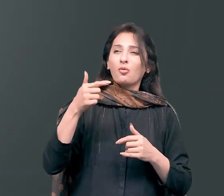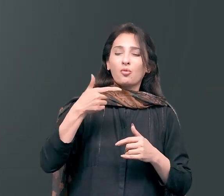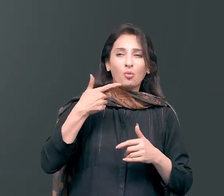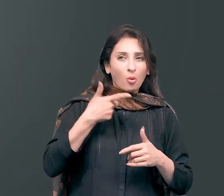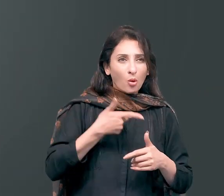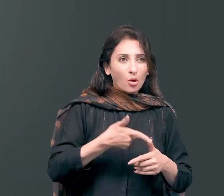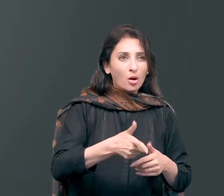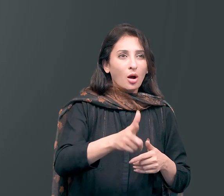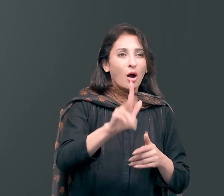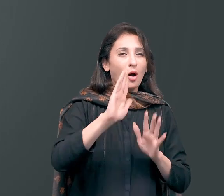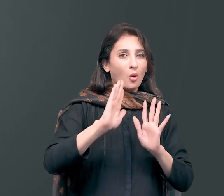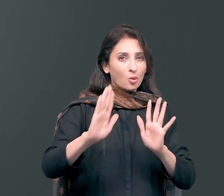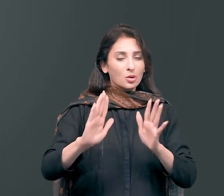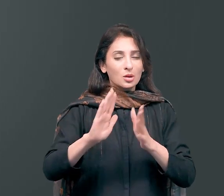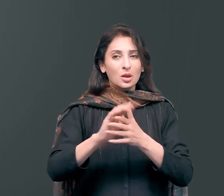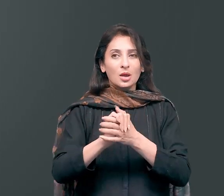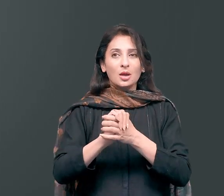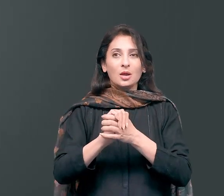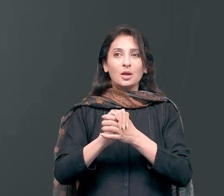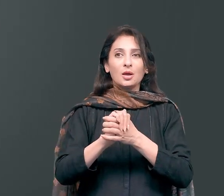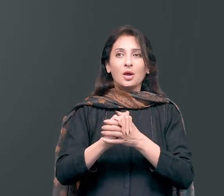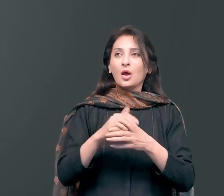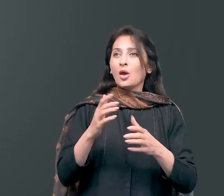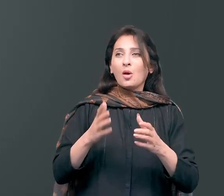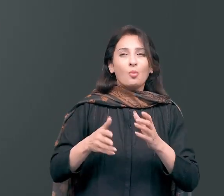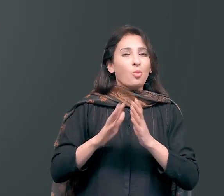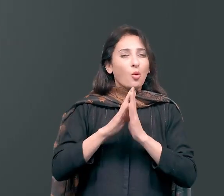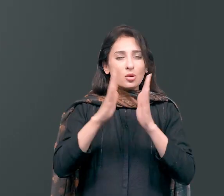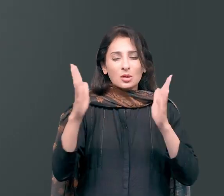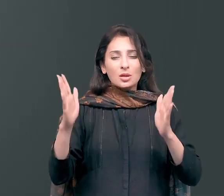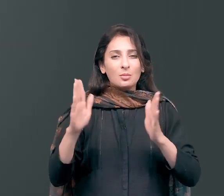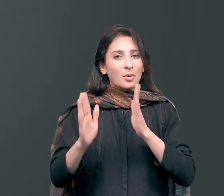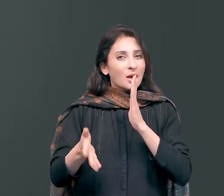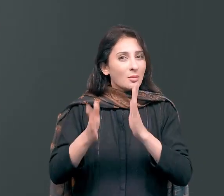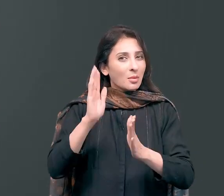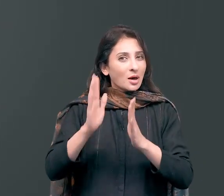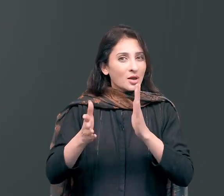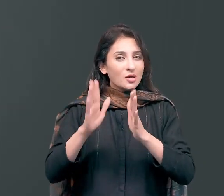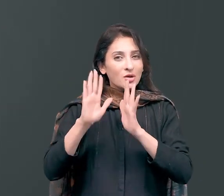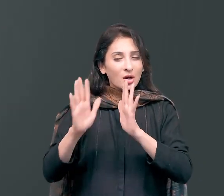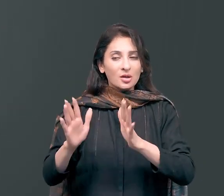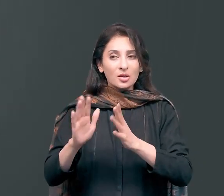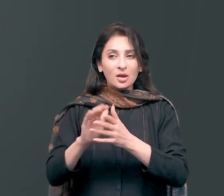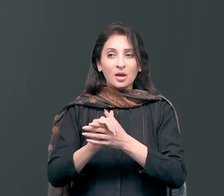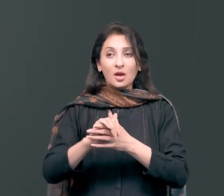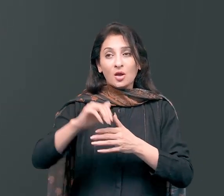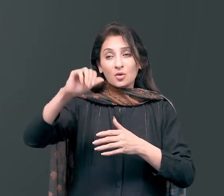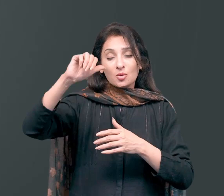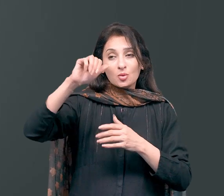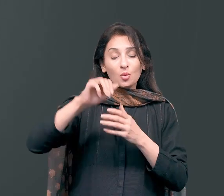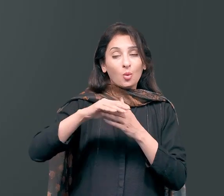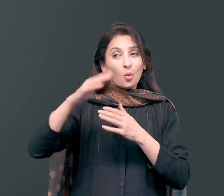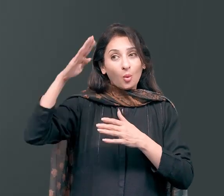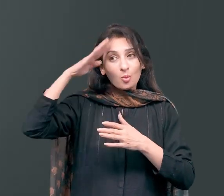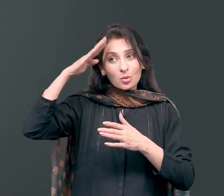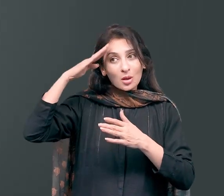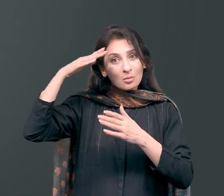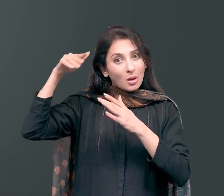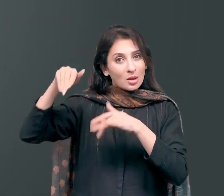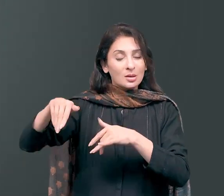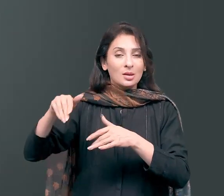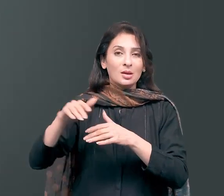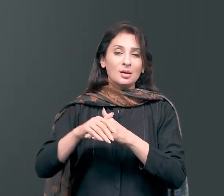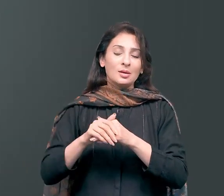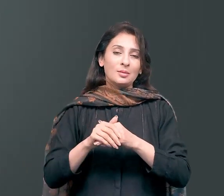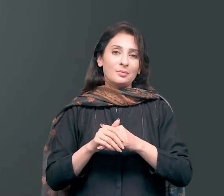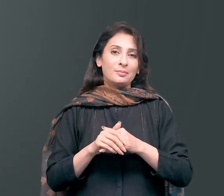سینکڑوں بڑے شہر تھے، ہزاروں دیہات تھے، ہر جگہ پر مسلم لیگ موجود تھی، مسلمان موجود تھے۔ صرف